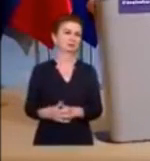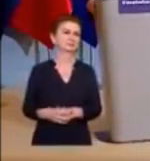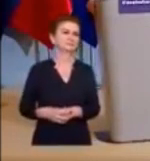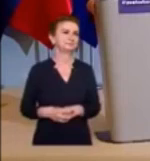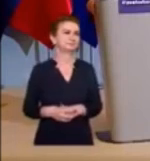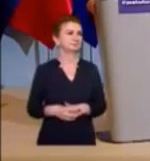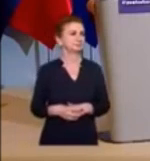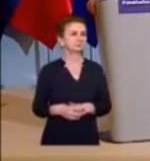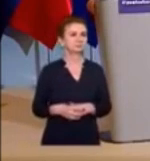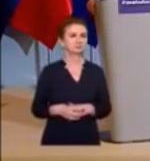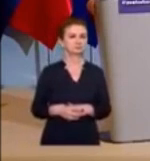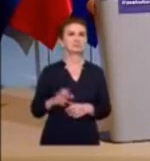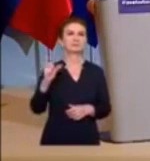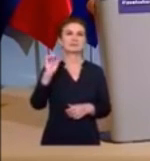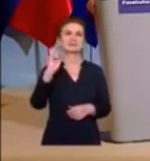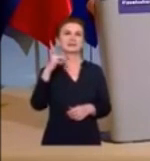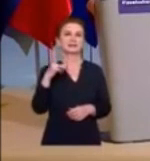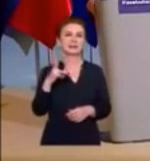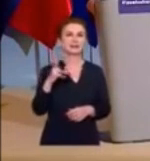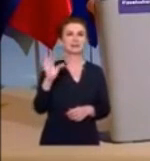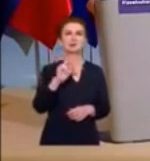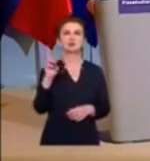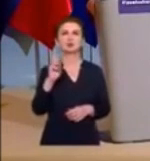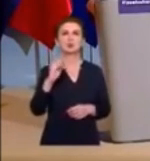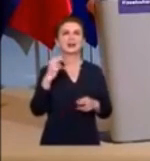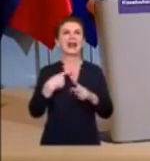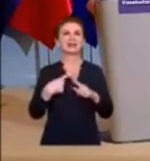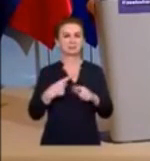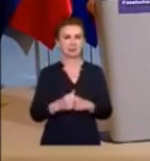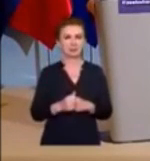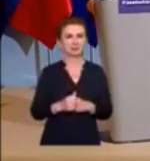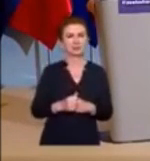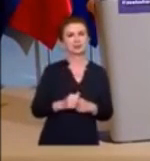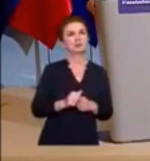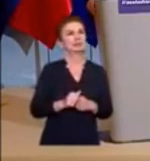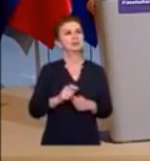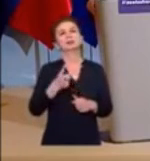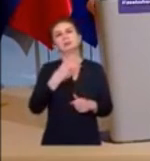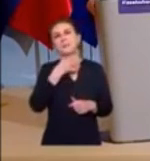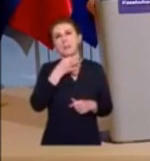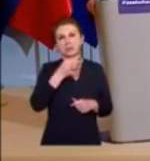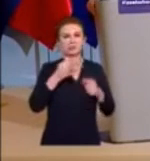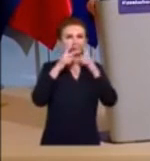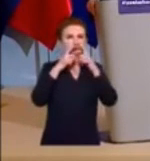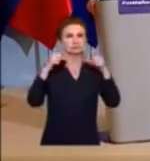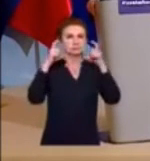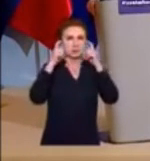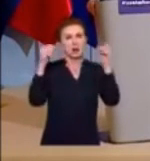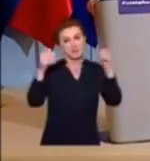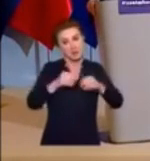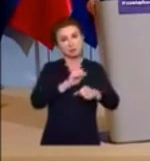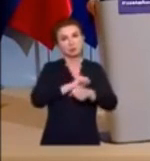Proszę kolejne pytanie. Arkadiusz Calik z Super Expressu pyta o to, czy do zasłaniania twarzy i nosa w przestrzeni publicznej mogą służyć także przyłbice.